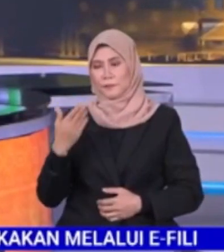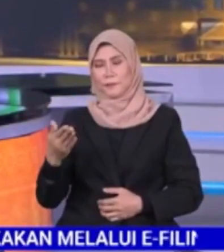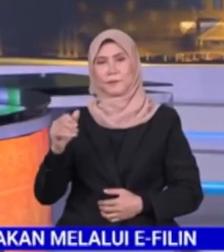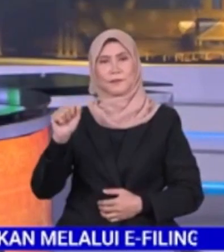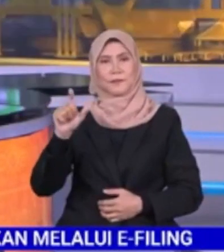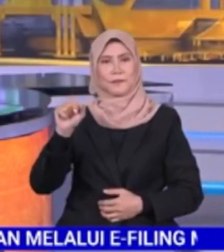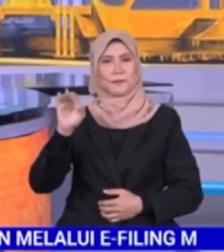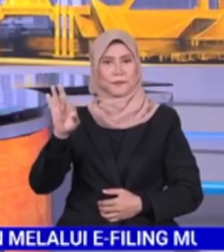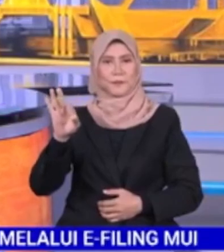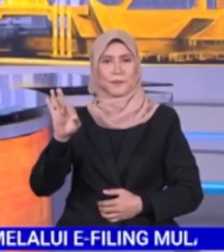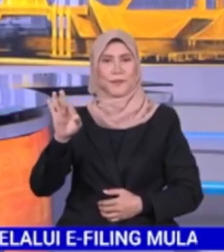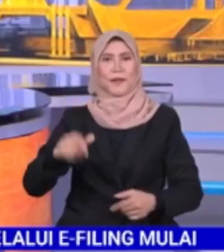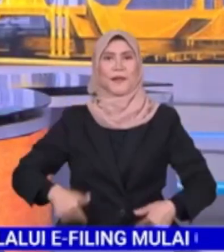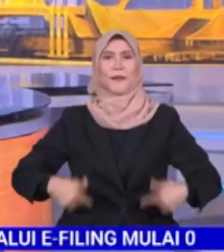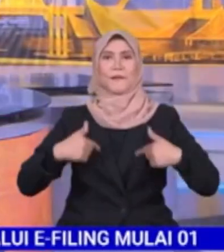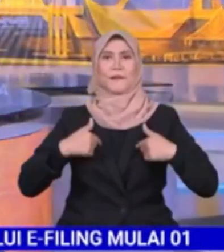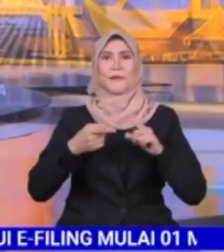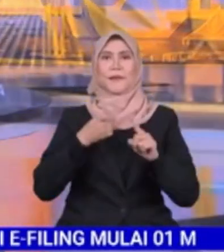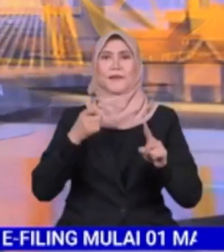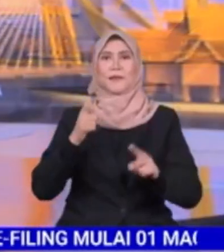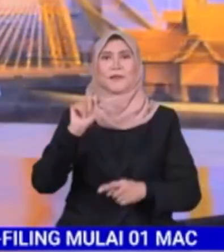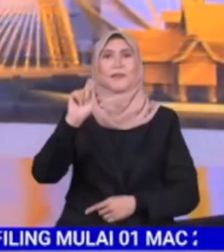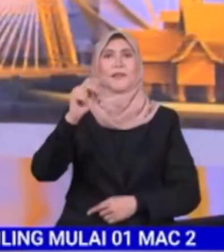untuk perkembangan langsung dari tabung haji